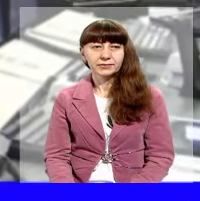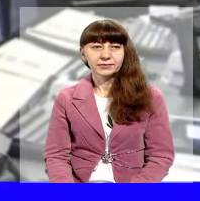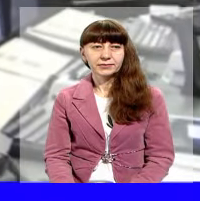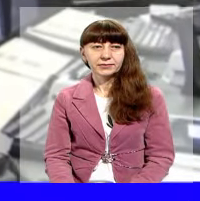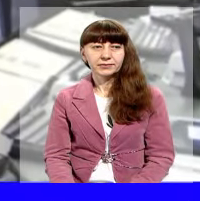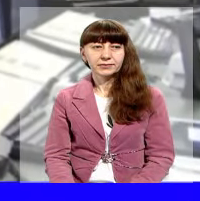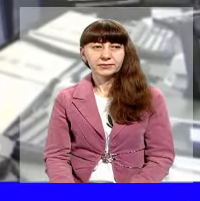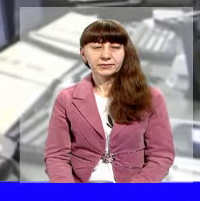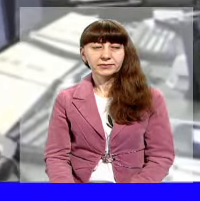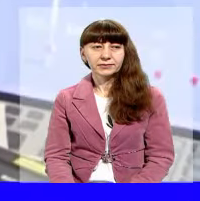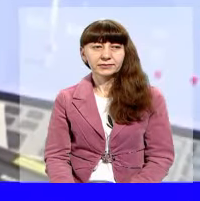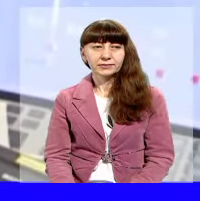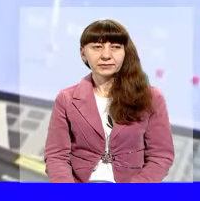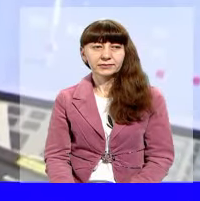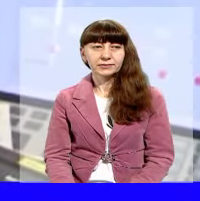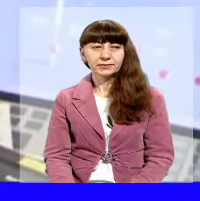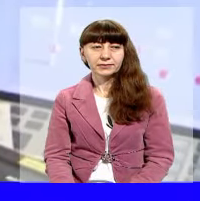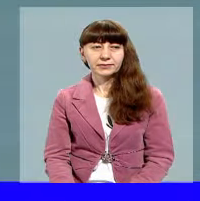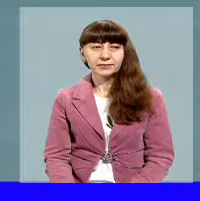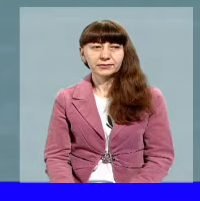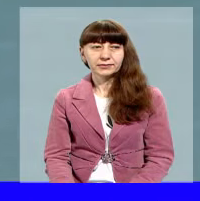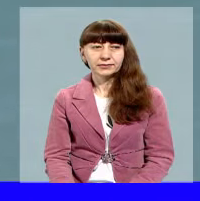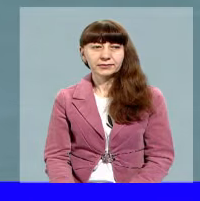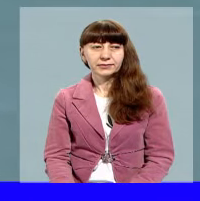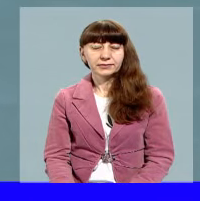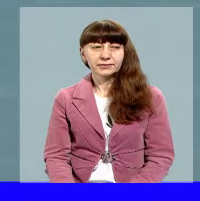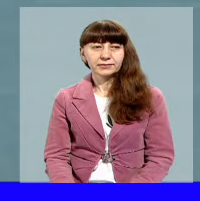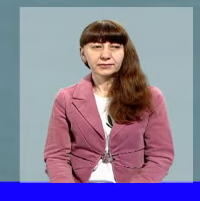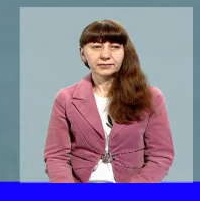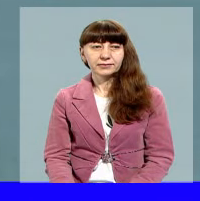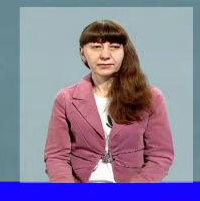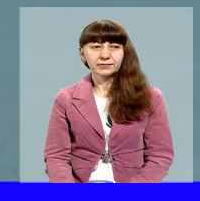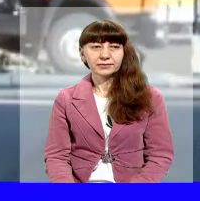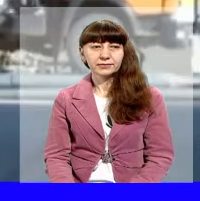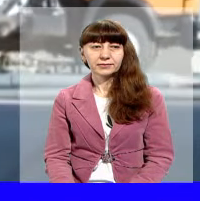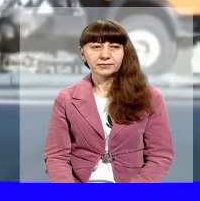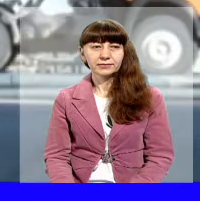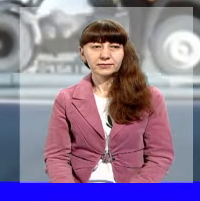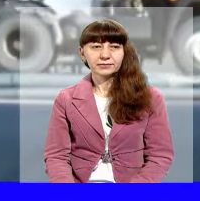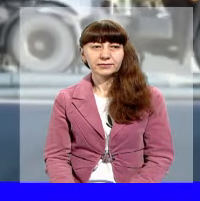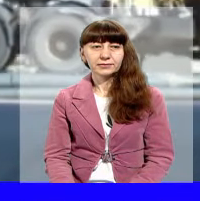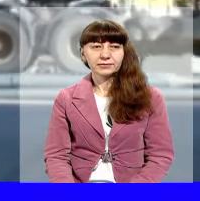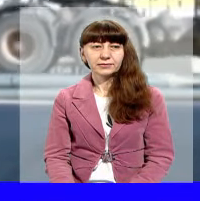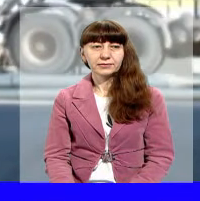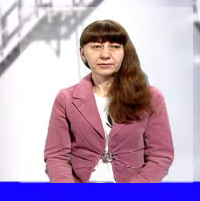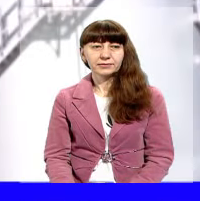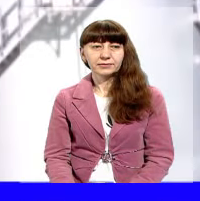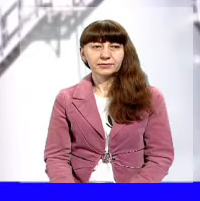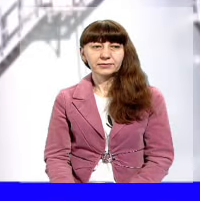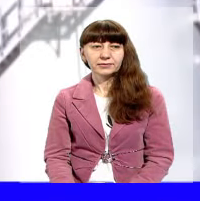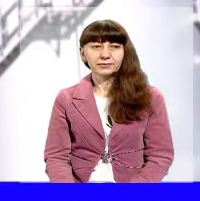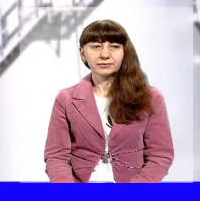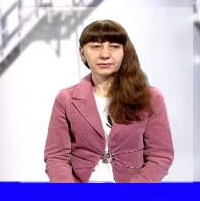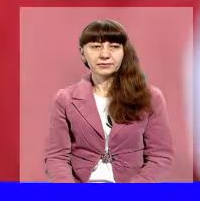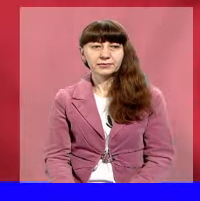Каспий құбыр желісі арқылы тасымалданады. Енді сол қара алтынның бір бөлігі Баку арқылы жөнелтілуі керек. Бірақ баламалы құбыр жайлы көп айтылғанмен,